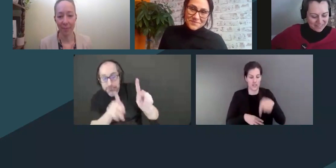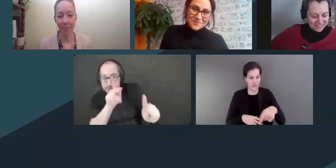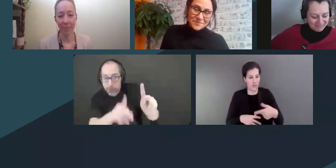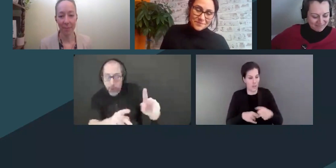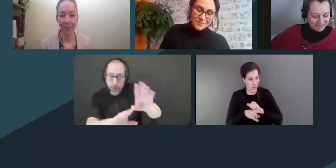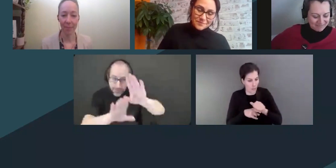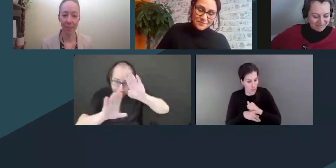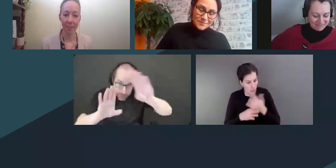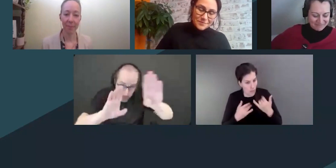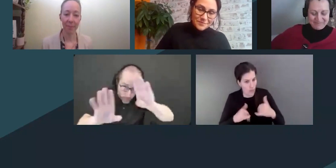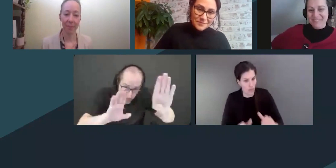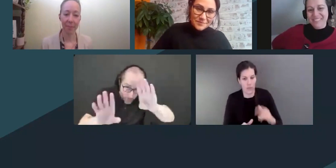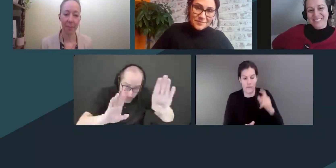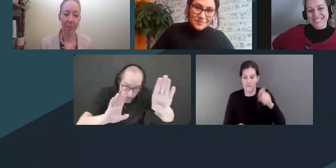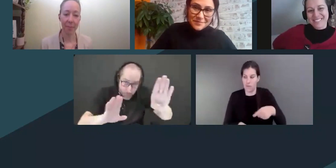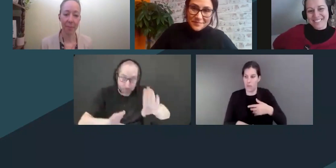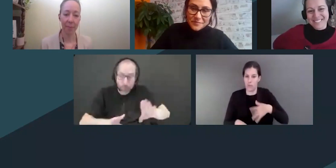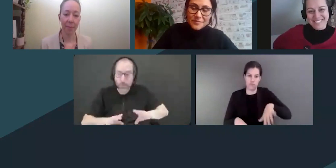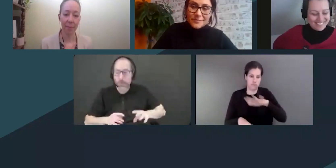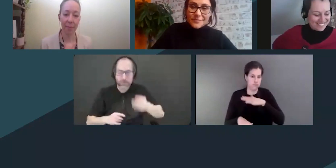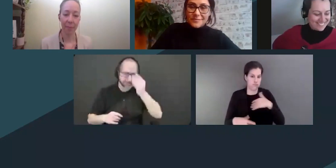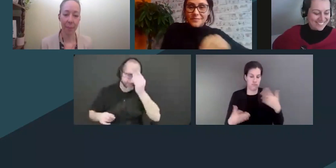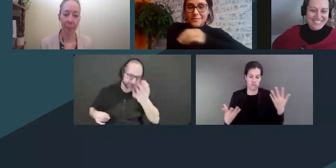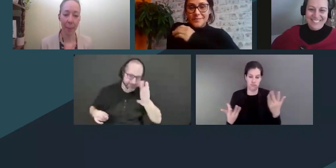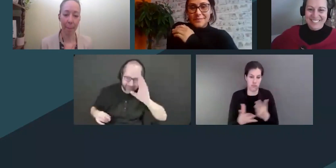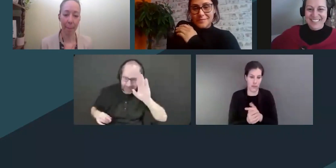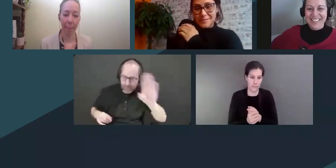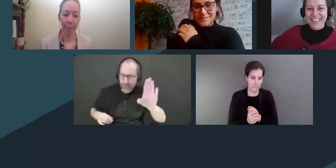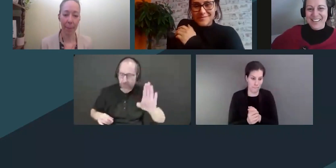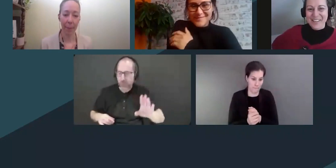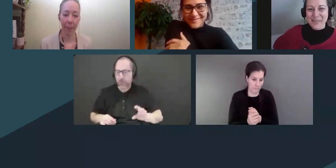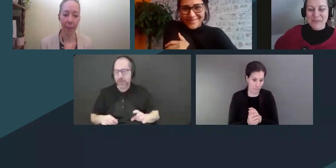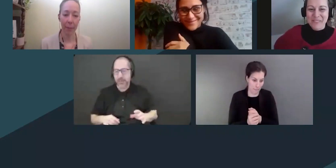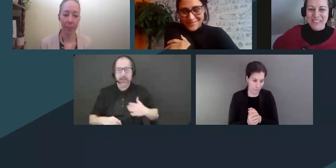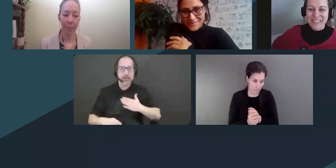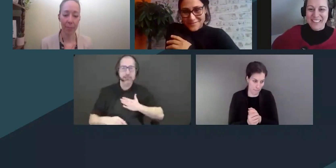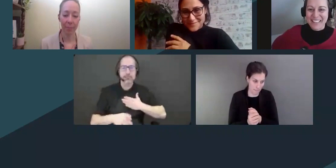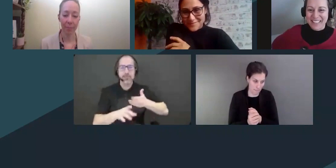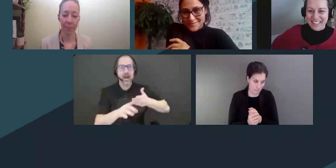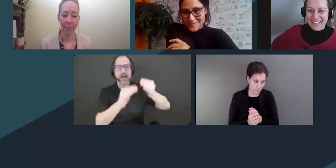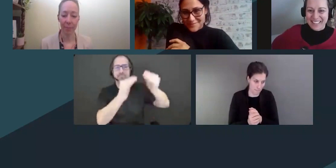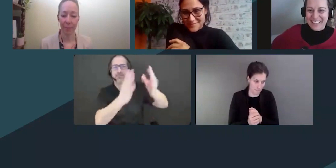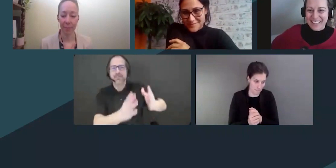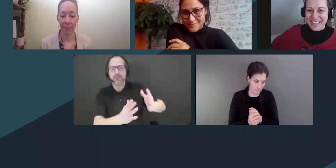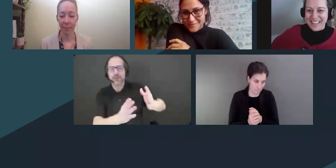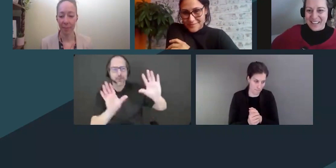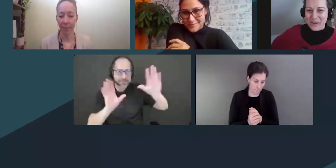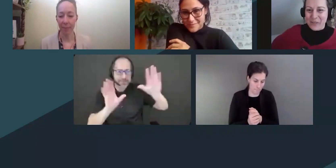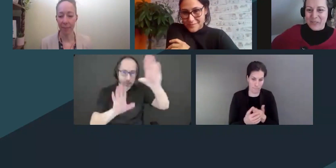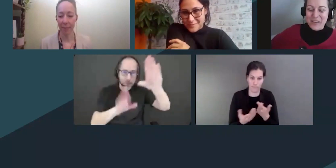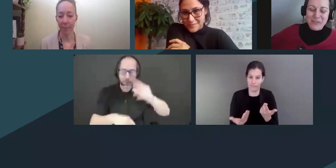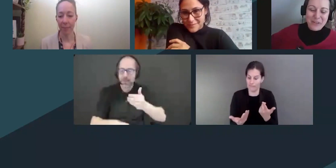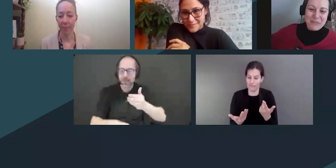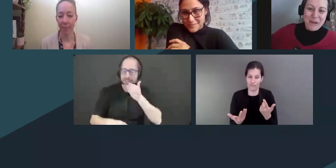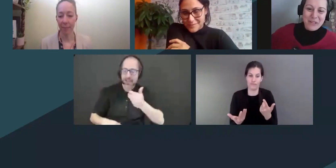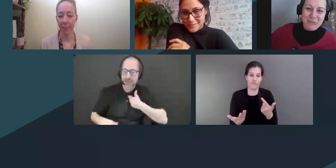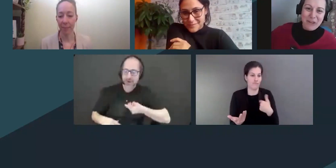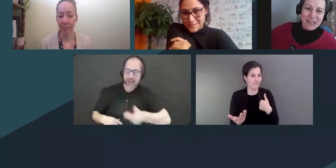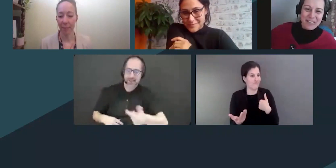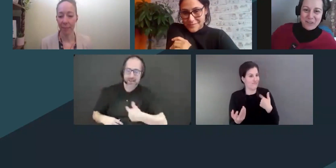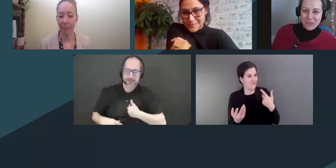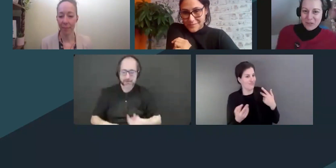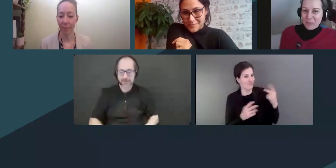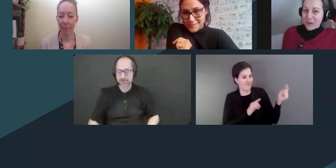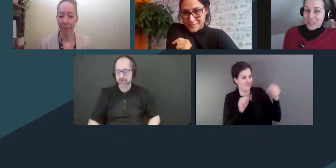et je salue tout le monde. Merci, merci de m'avoir invité. Merci beaucoup, Merrick. Merci